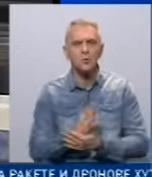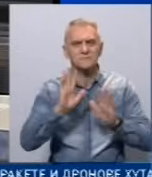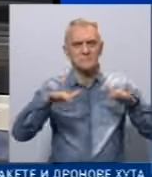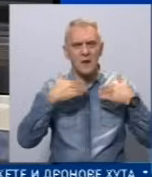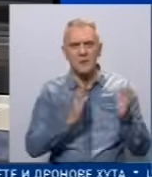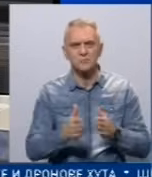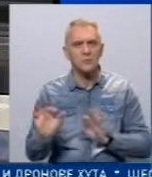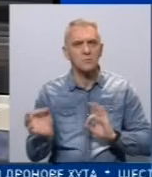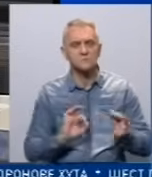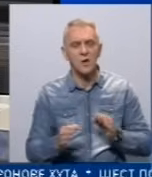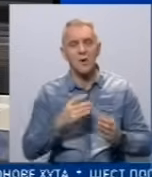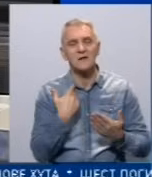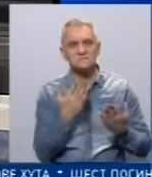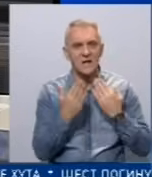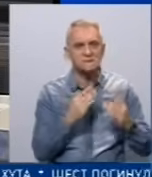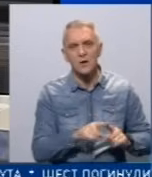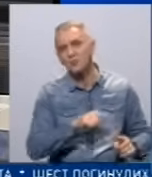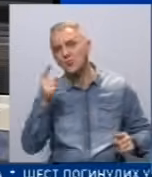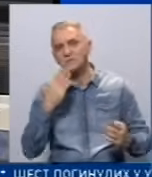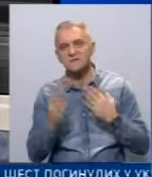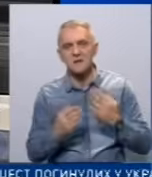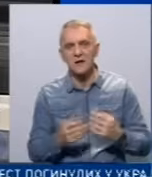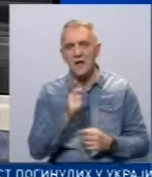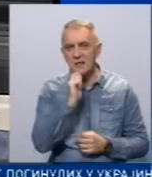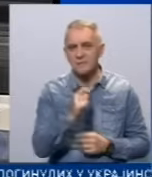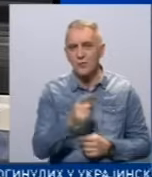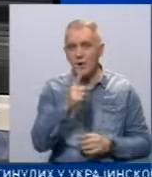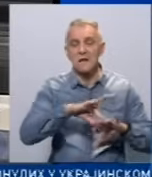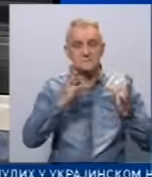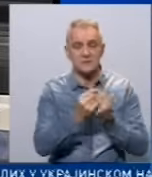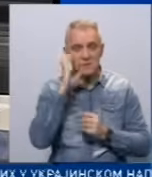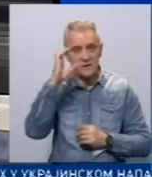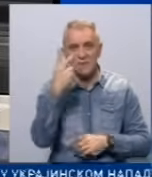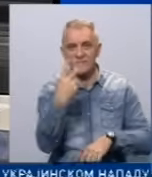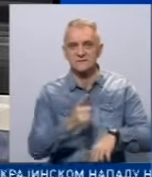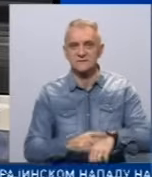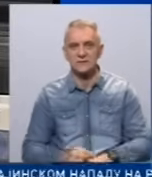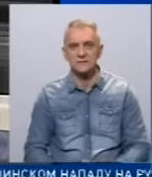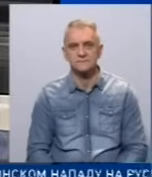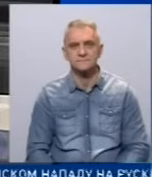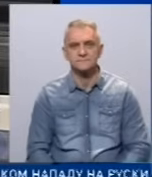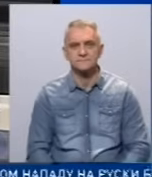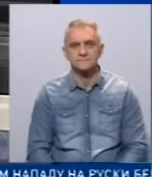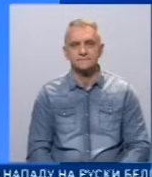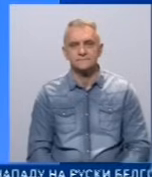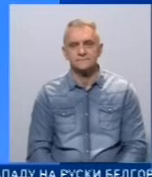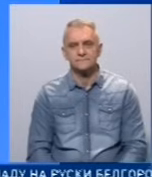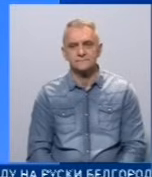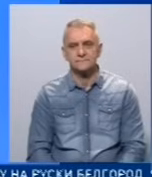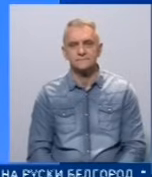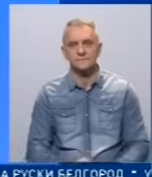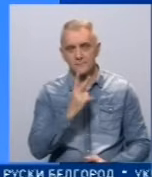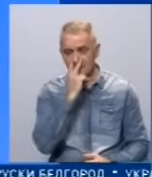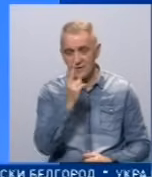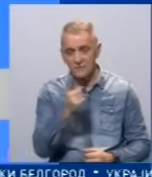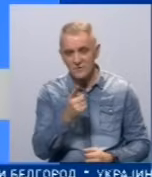procedure obezbjeđuje od sjednice do sjednice. Intervju 1 u cijelosti gledajte od 20 sati. Vidjeli ste, zato je